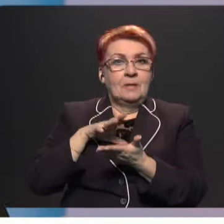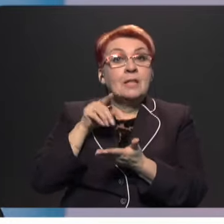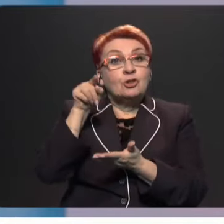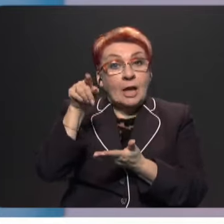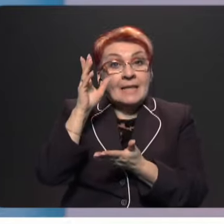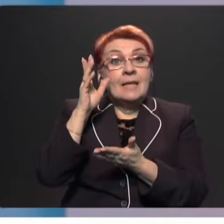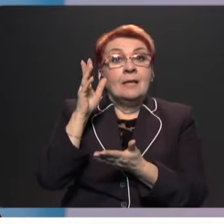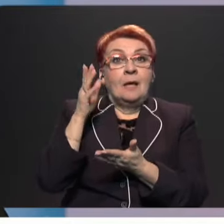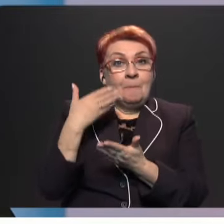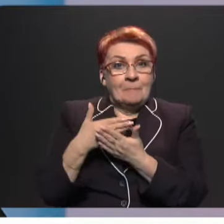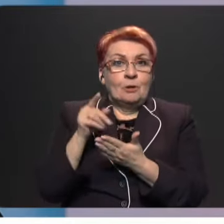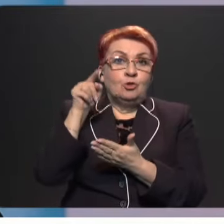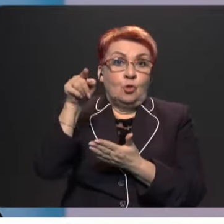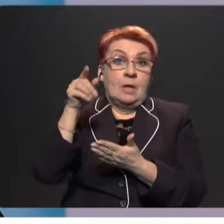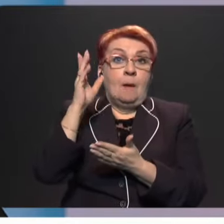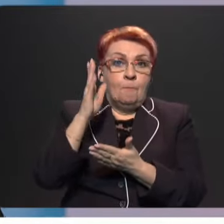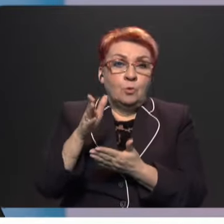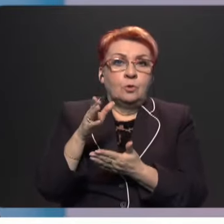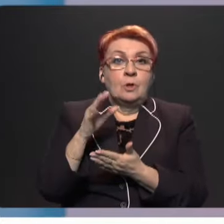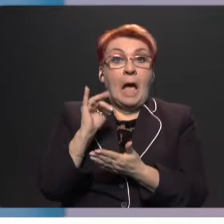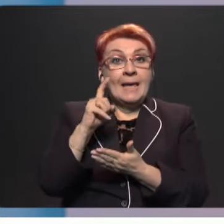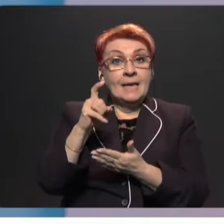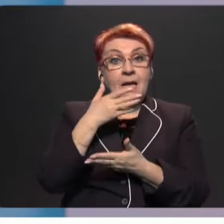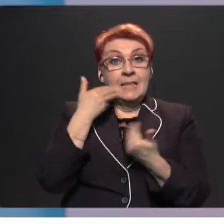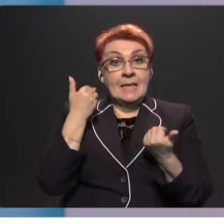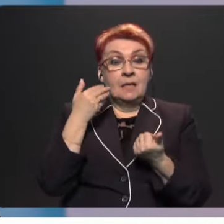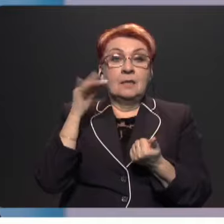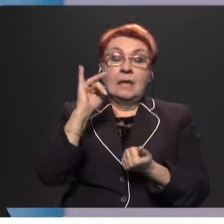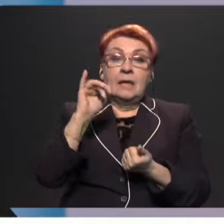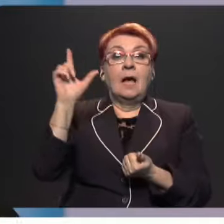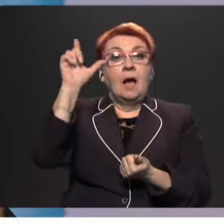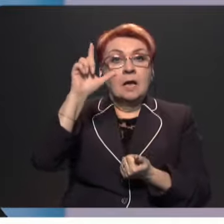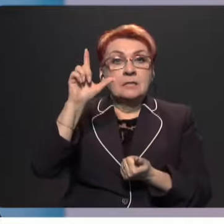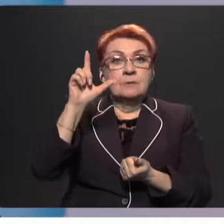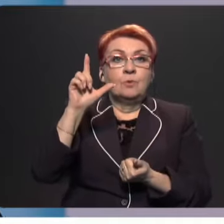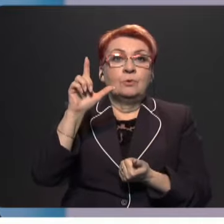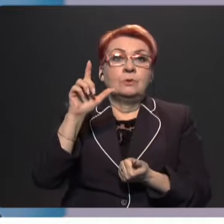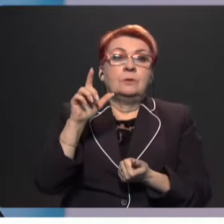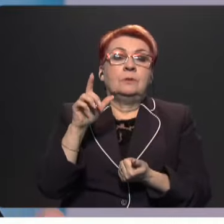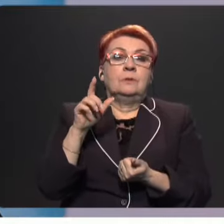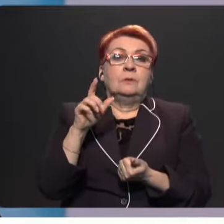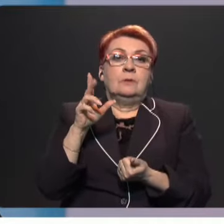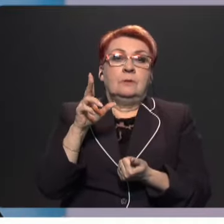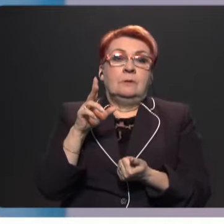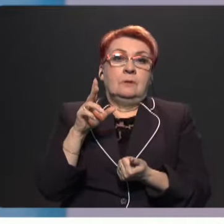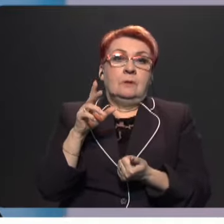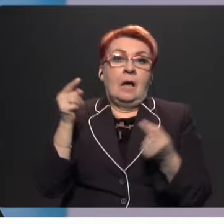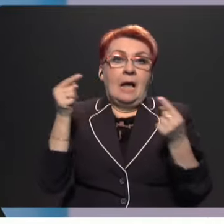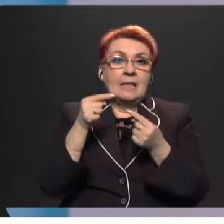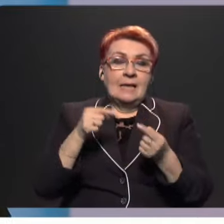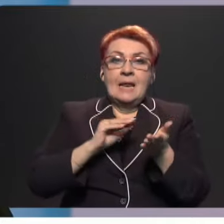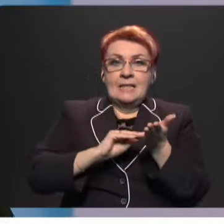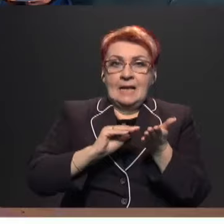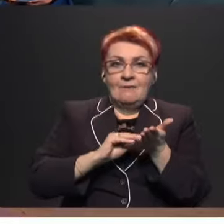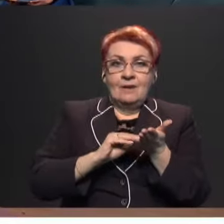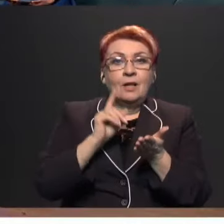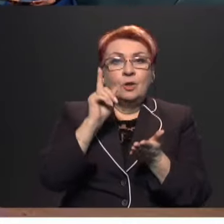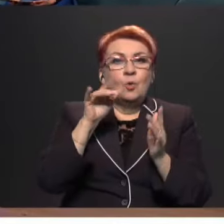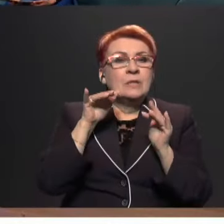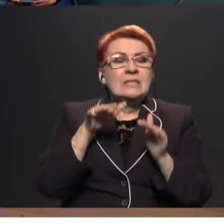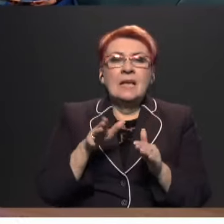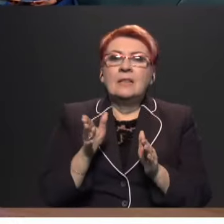будут. А их нет. Да? И Господь как бы вполне себе это конкретно говорит, но дело